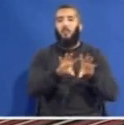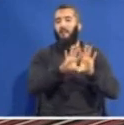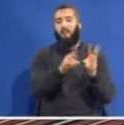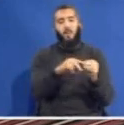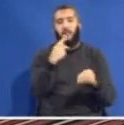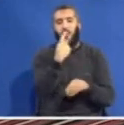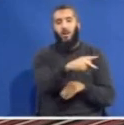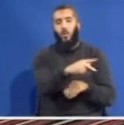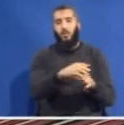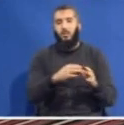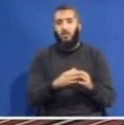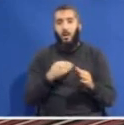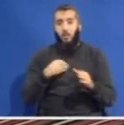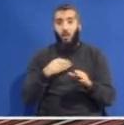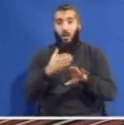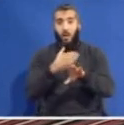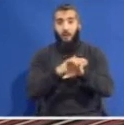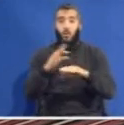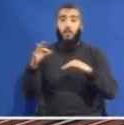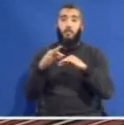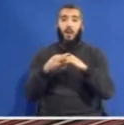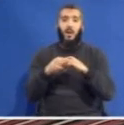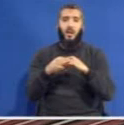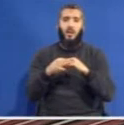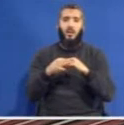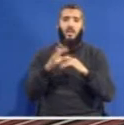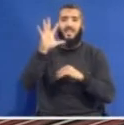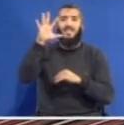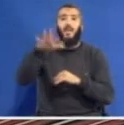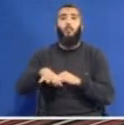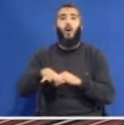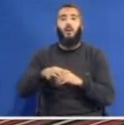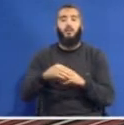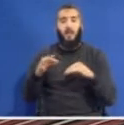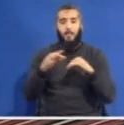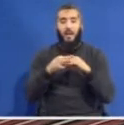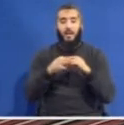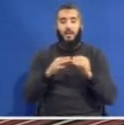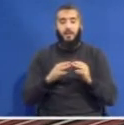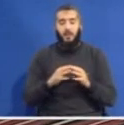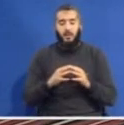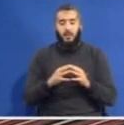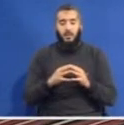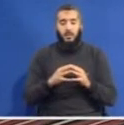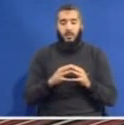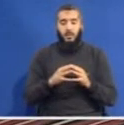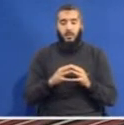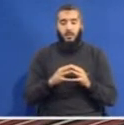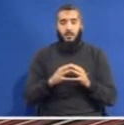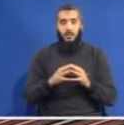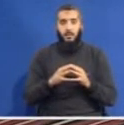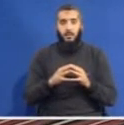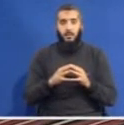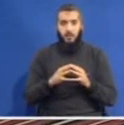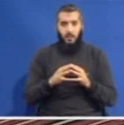أيوة. دونك أنا كنت متزوجة ومدة 5 شهور، هي دونك كعندي